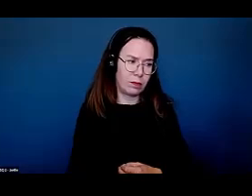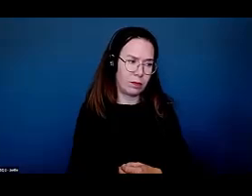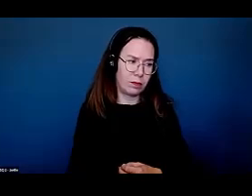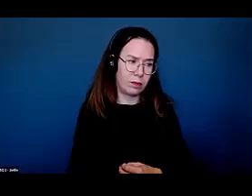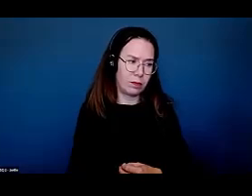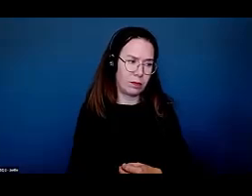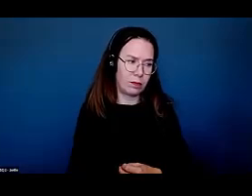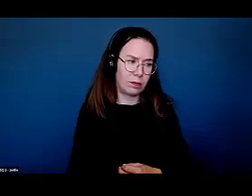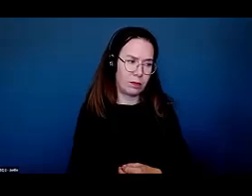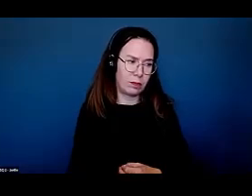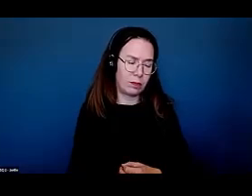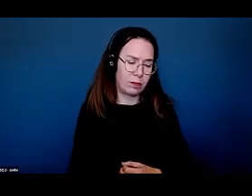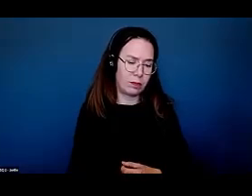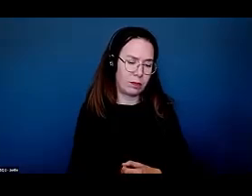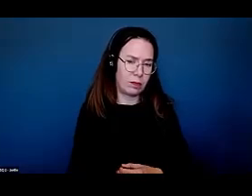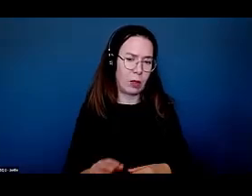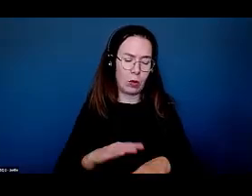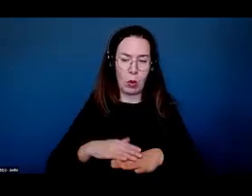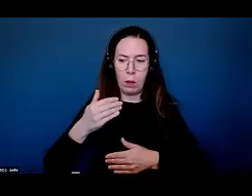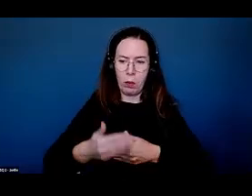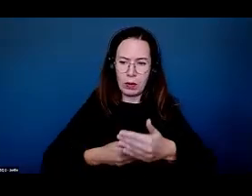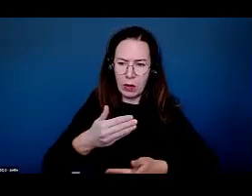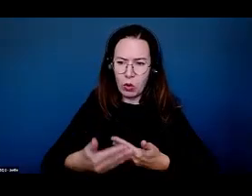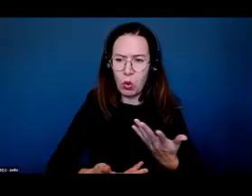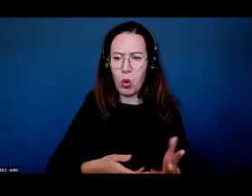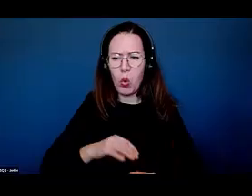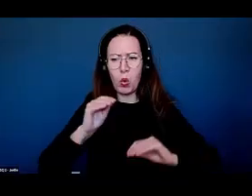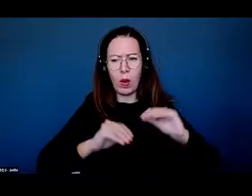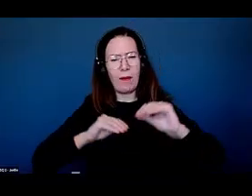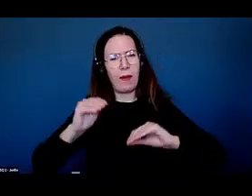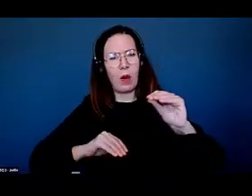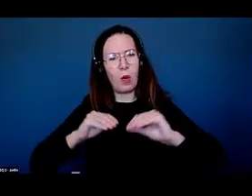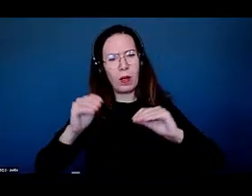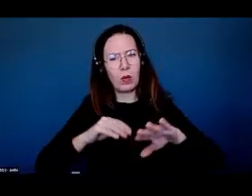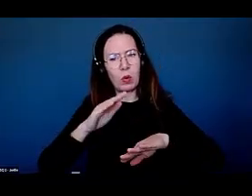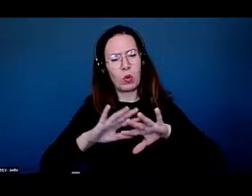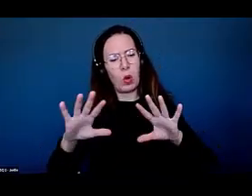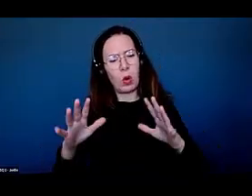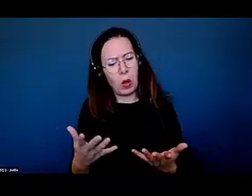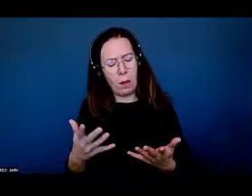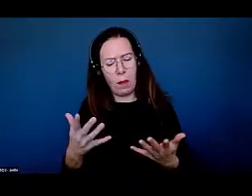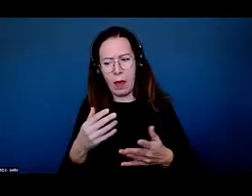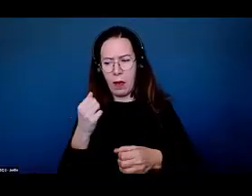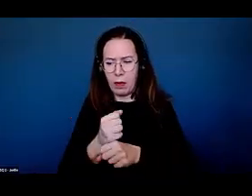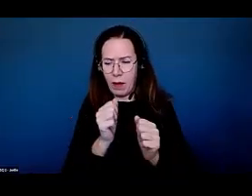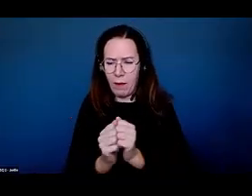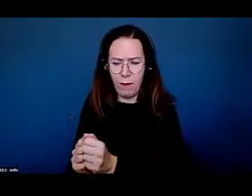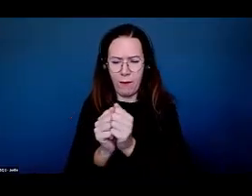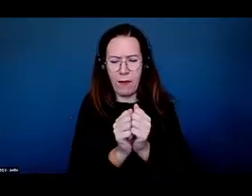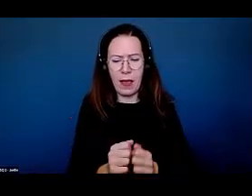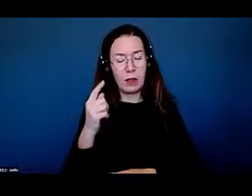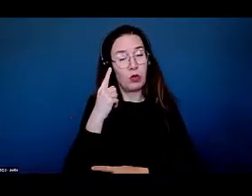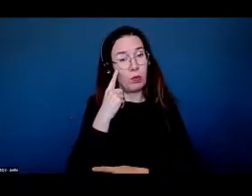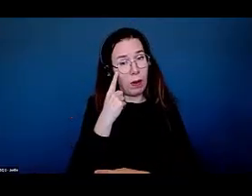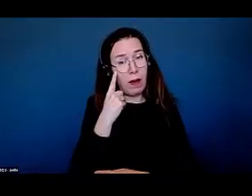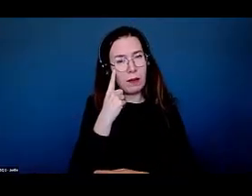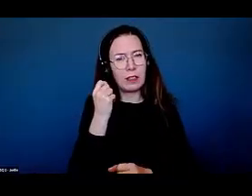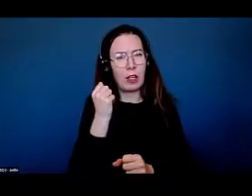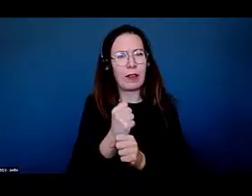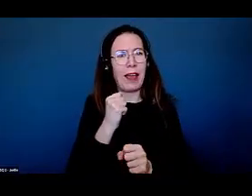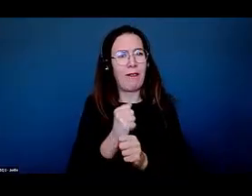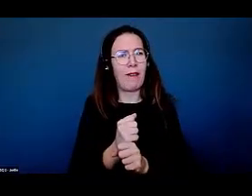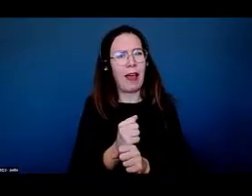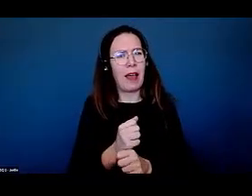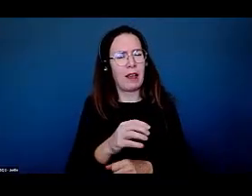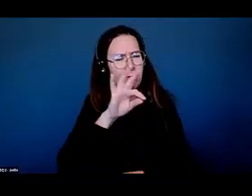mais cette procédure ou cette évaluation sur la manière dont nous allons travailler, je pense que c'est un